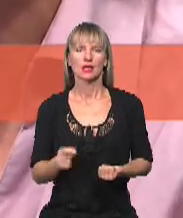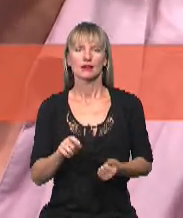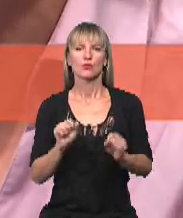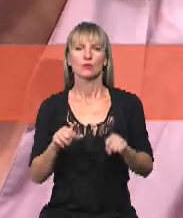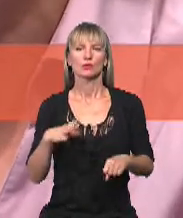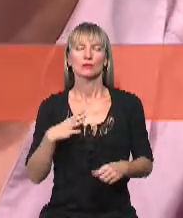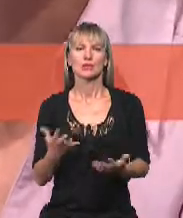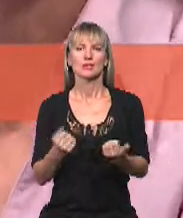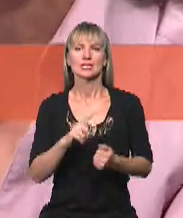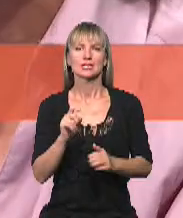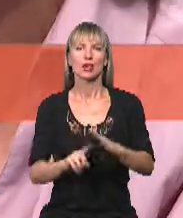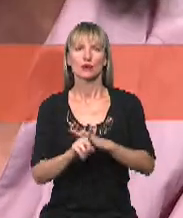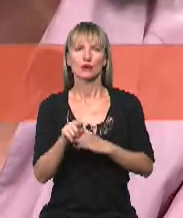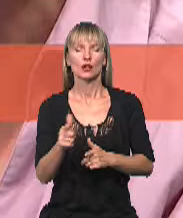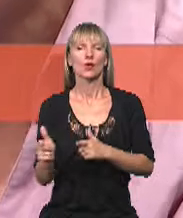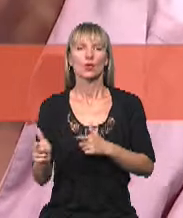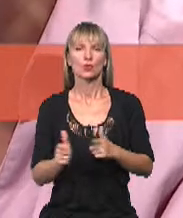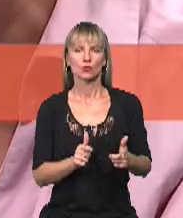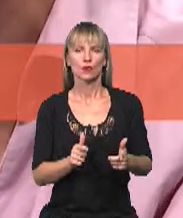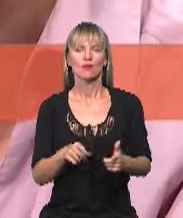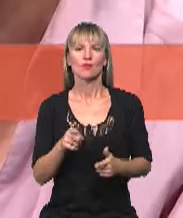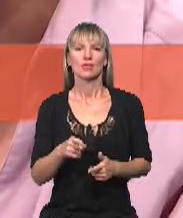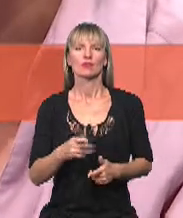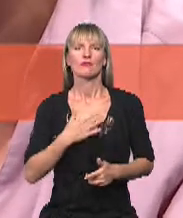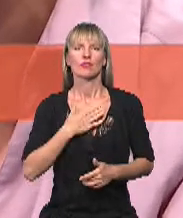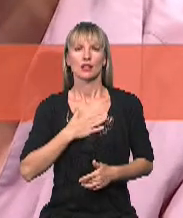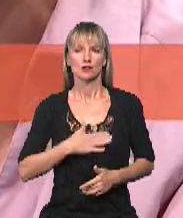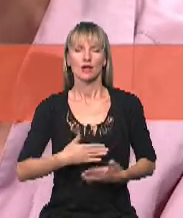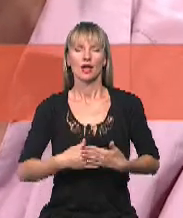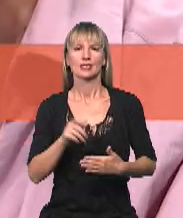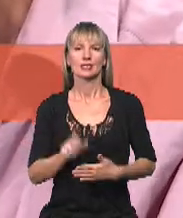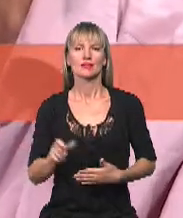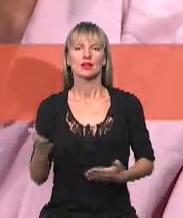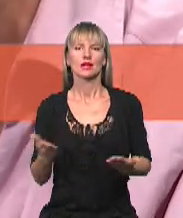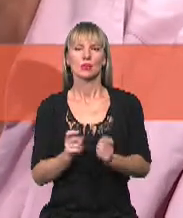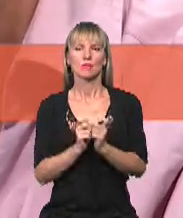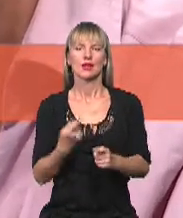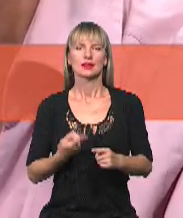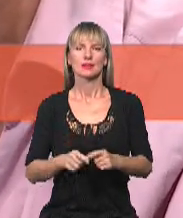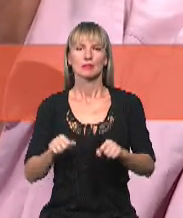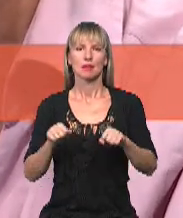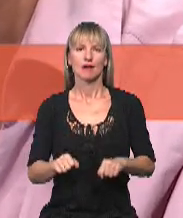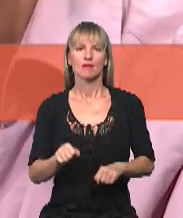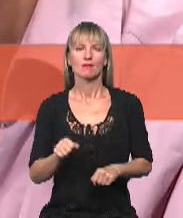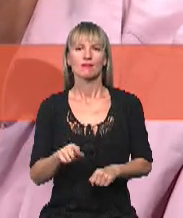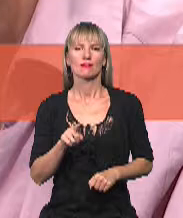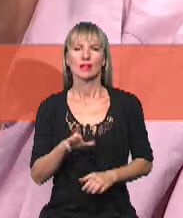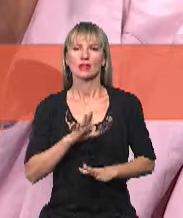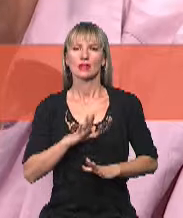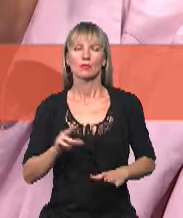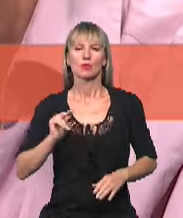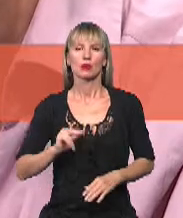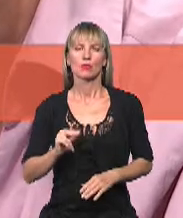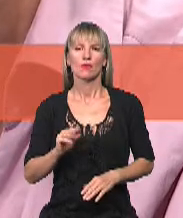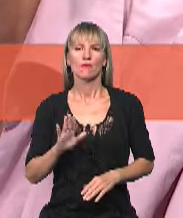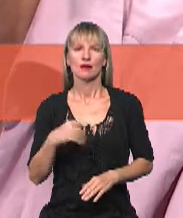бути взятий за основу, він готовий, він влаштовує активістів, які виборюють ці права? Він був розроблений в